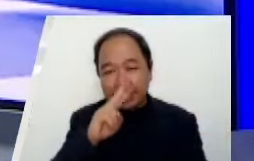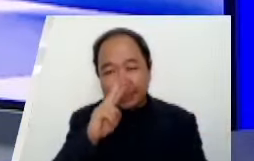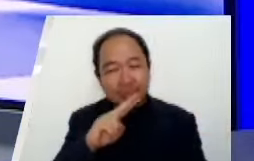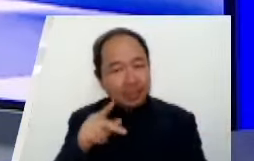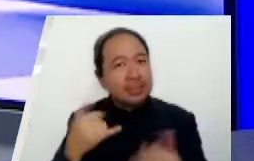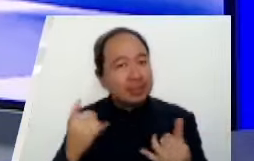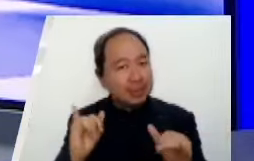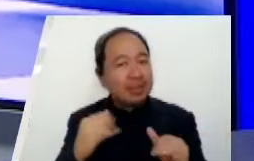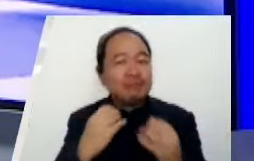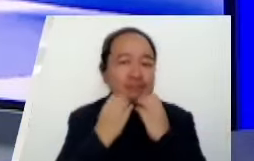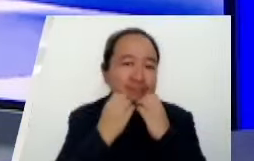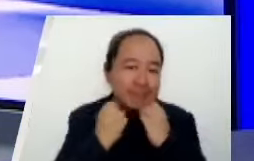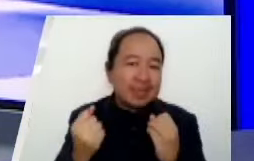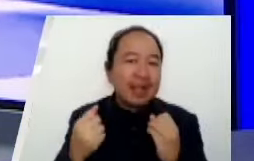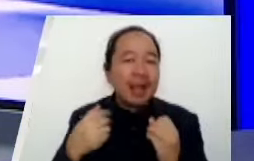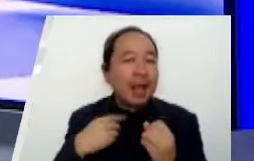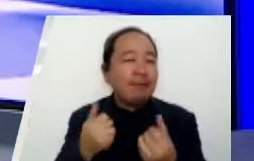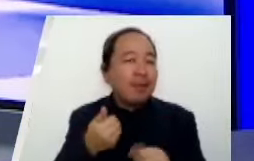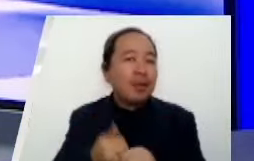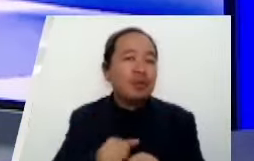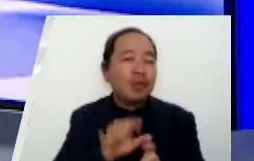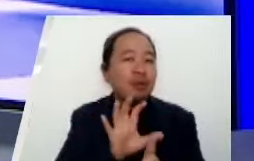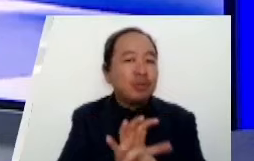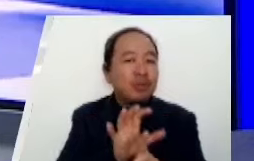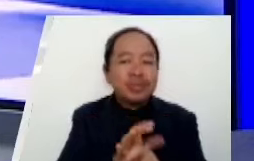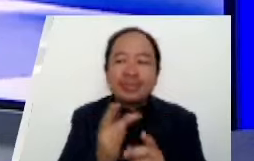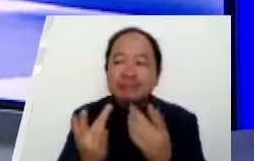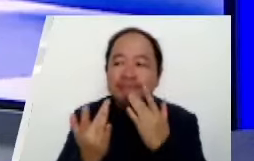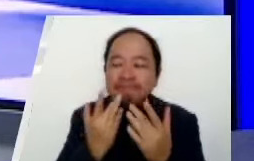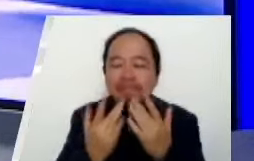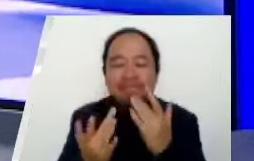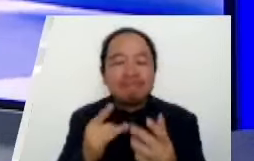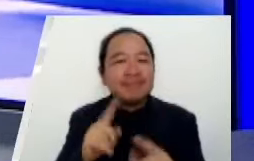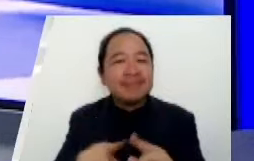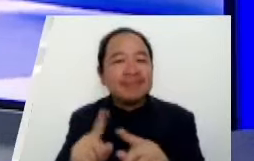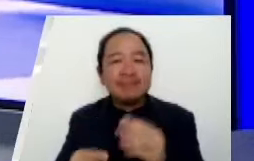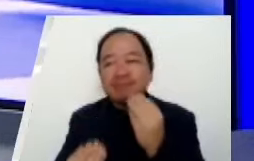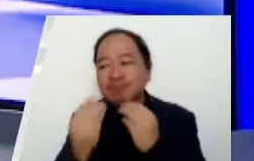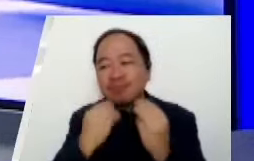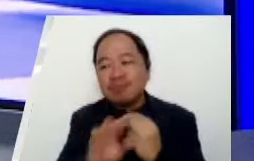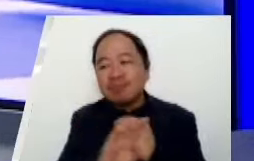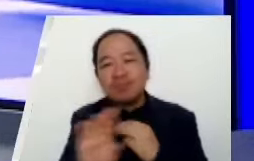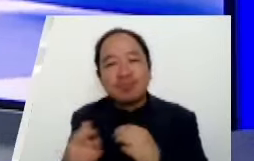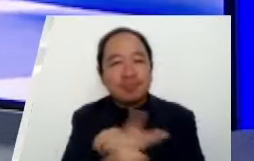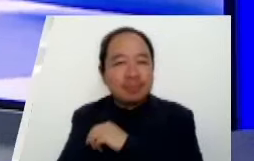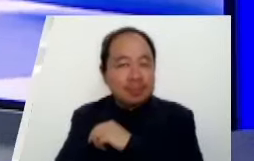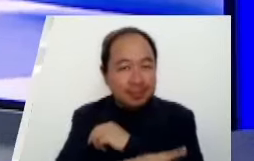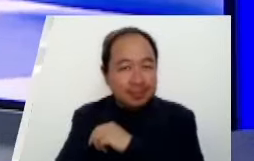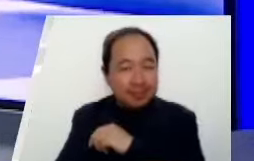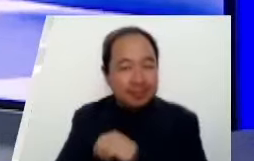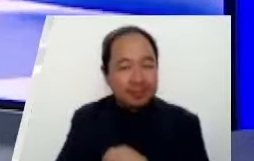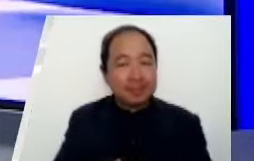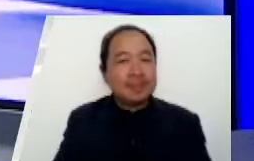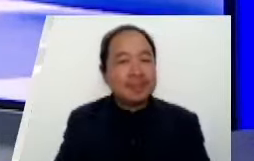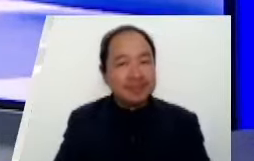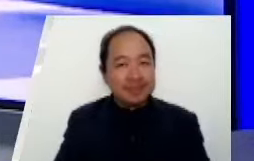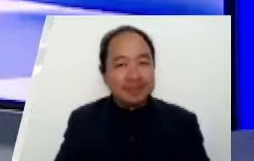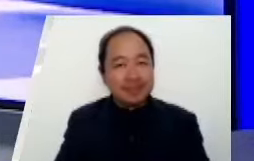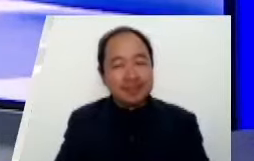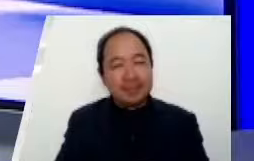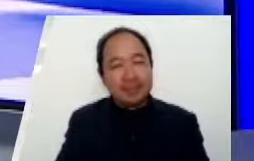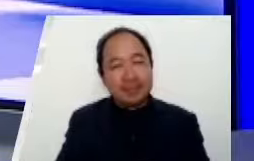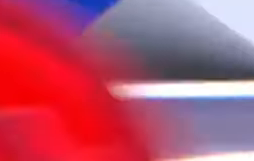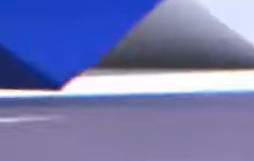na makitrend at subukan ng mga delicacy sa ilang probinsya. Yan ang tinutukan ni Claire Lacanilaw ng GMA Regional TV 1